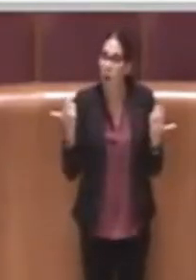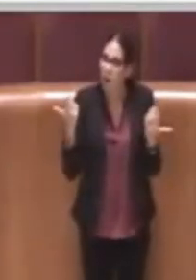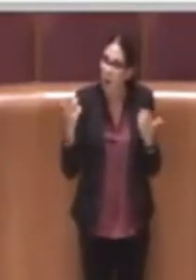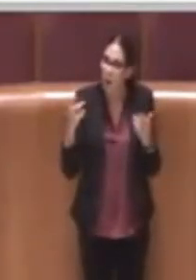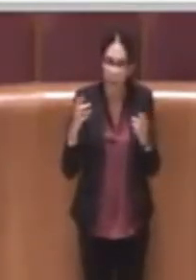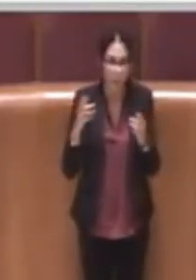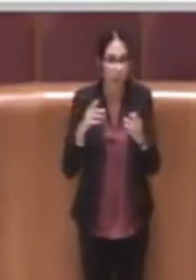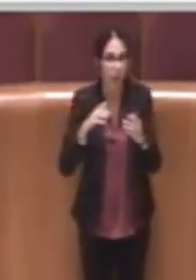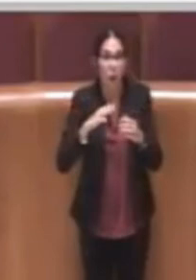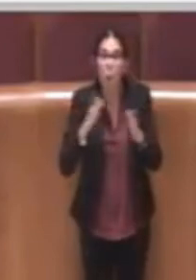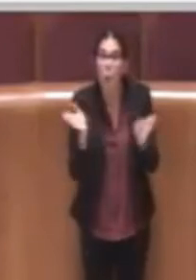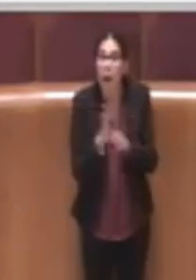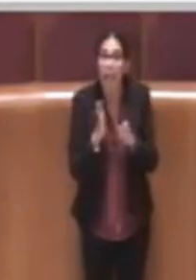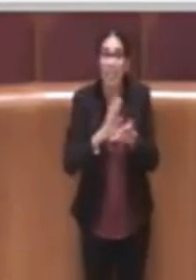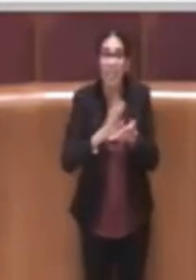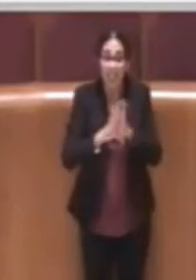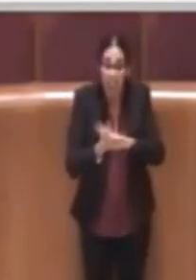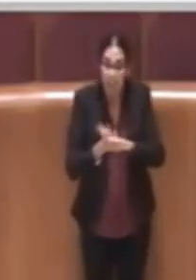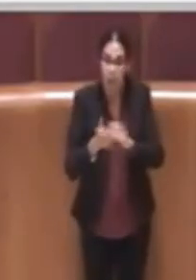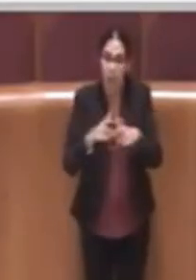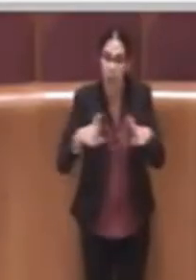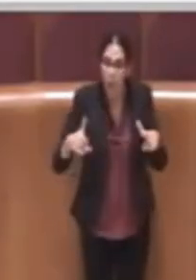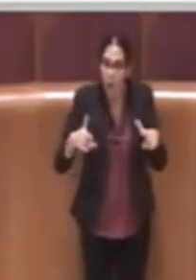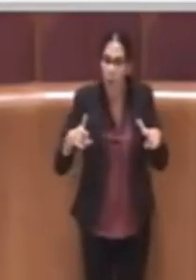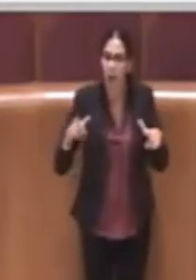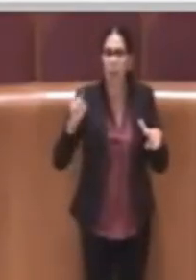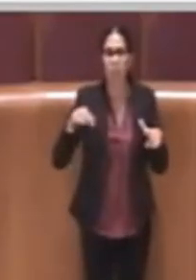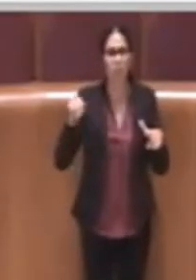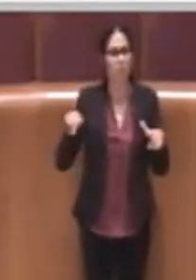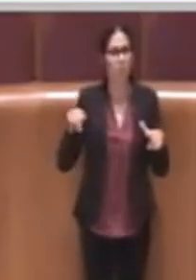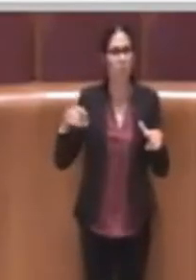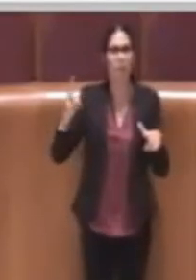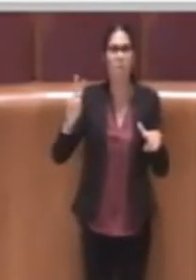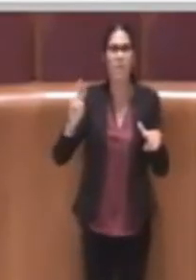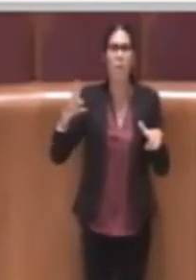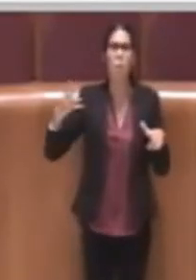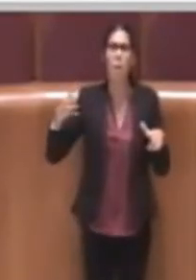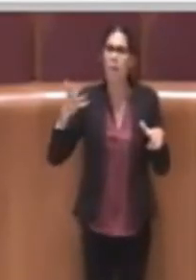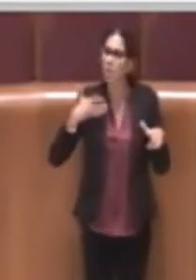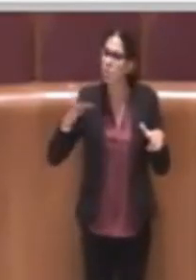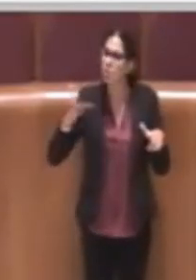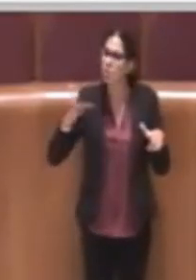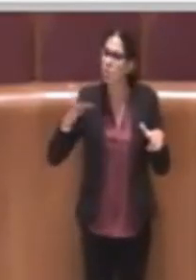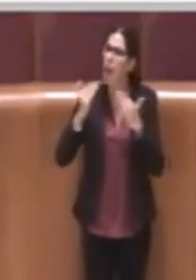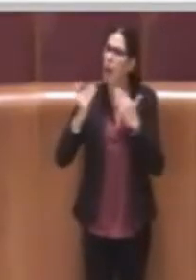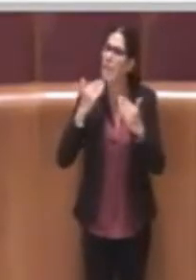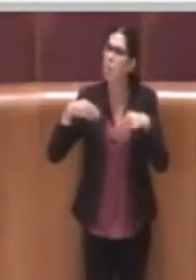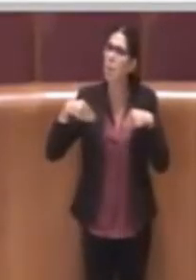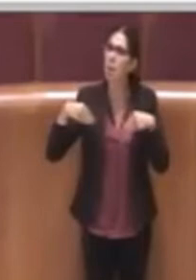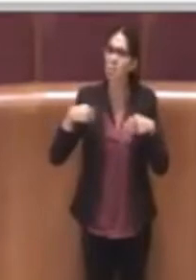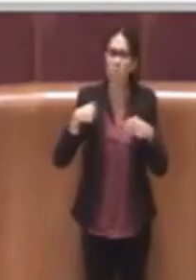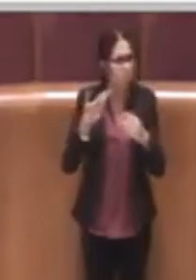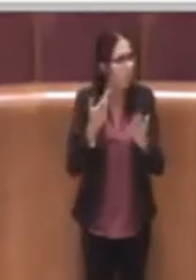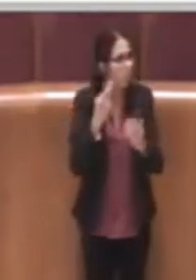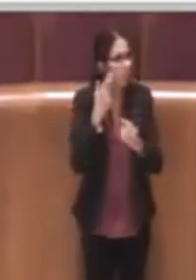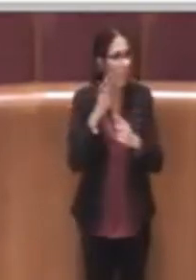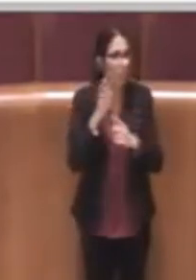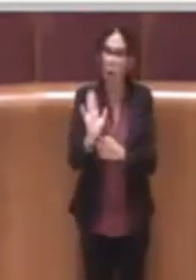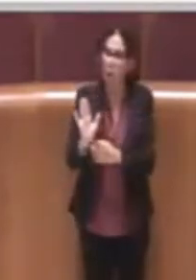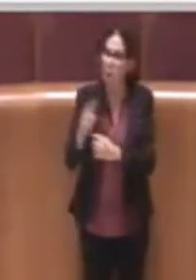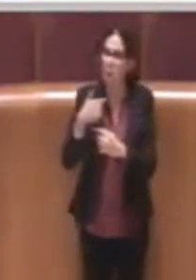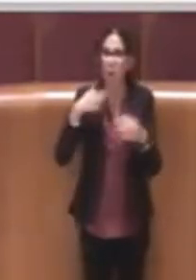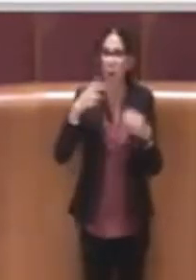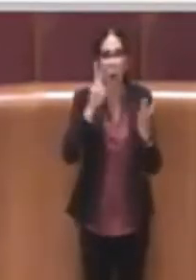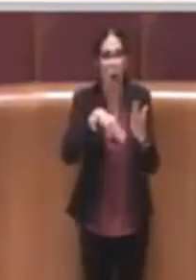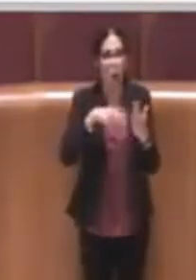urbana su Vigna Murata ci fu un'assemblea partecipativa, e anche qui io ve lo faccio vedere perché me lo sono